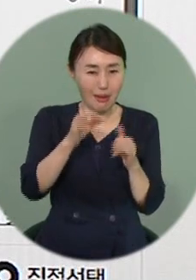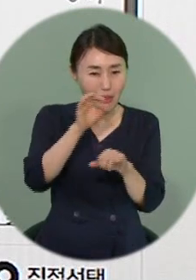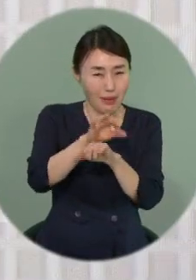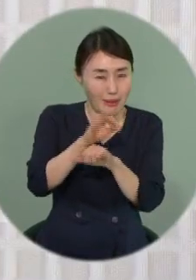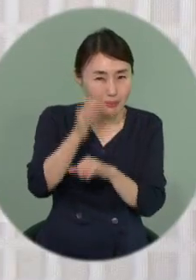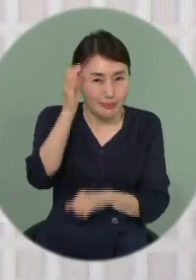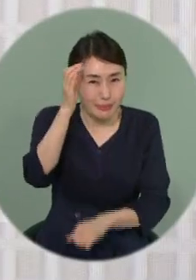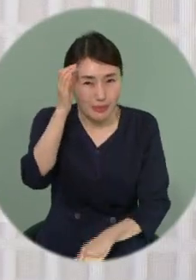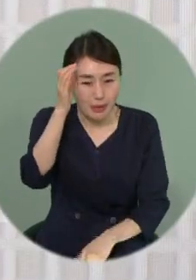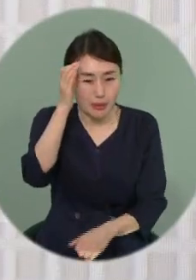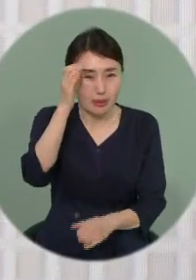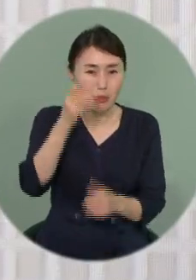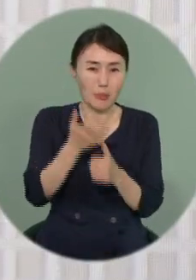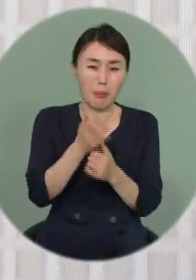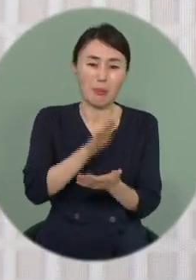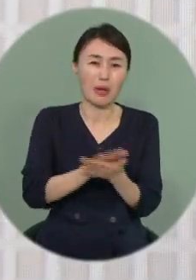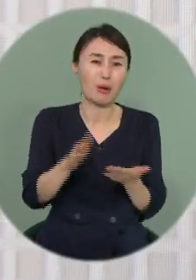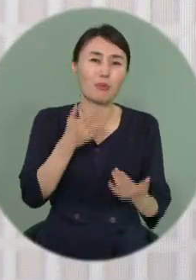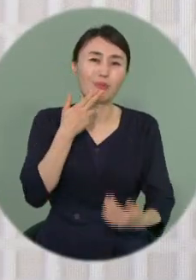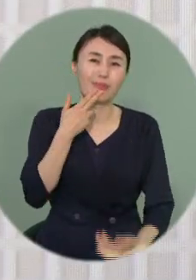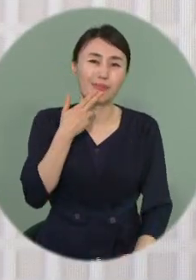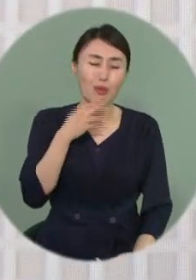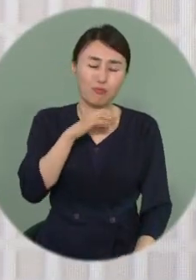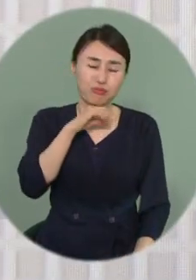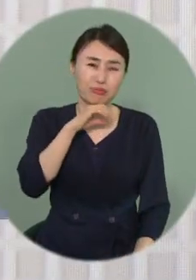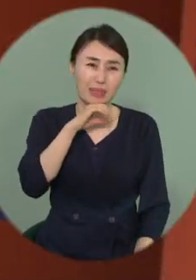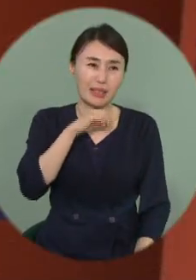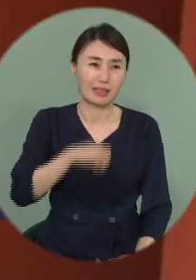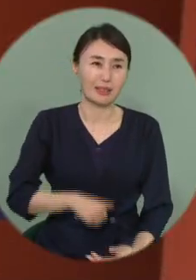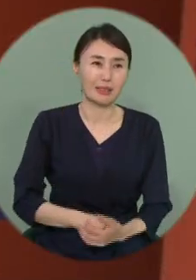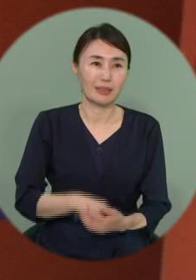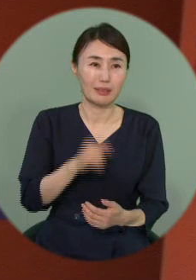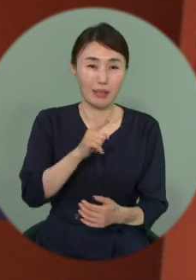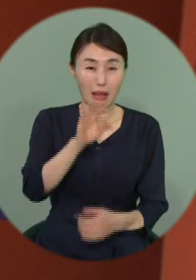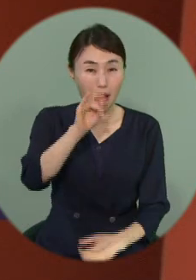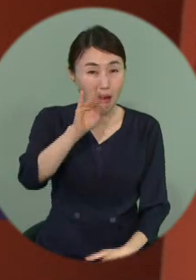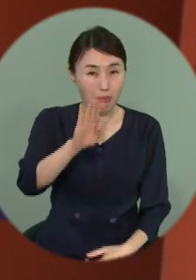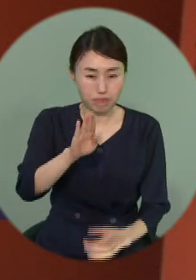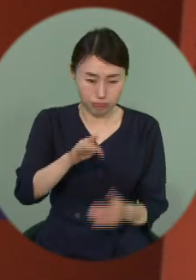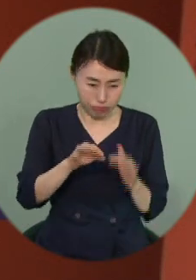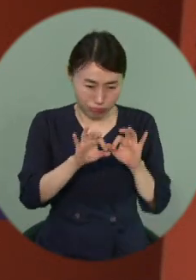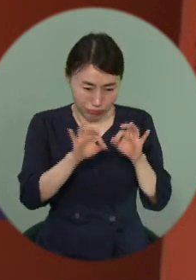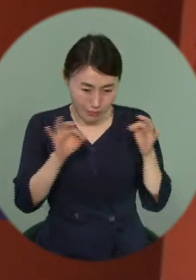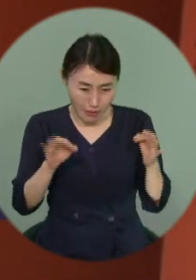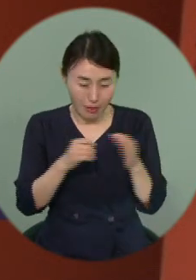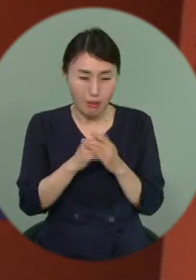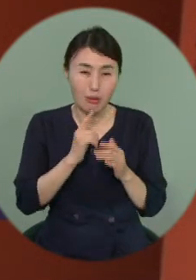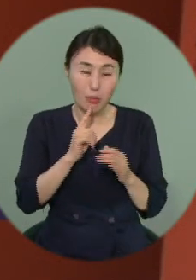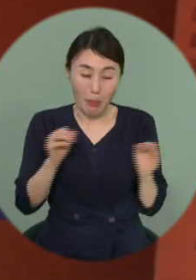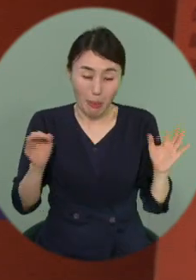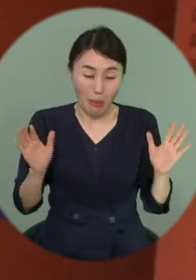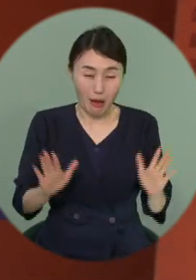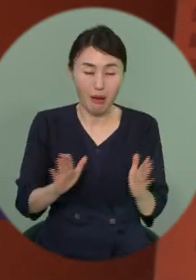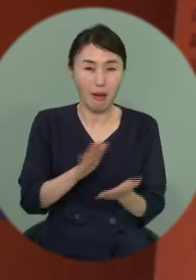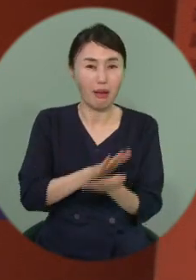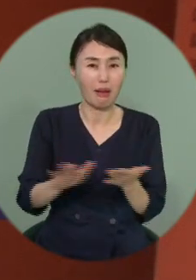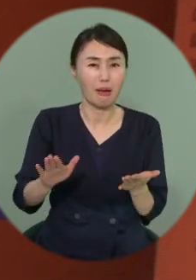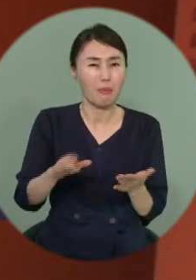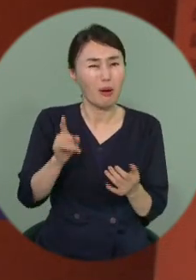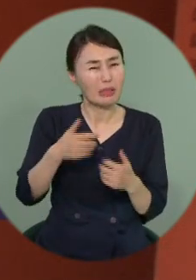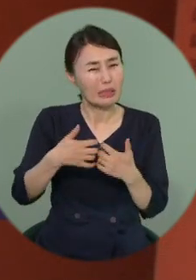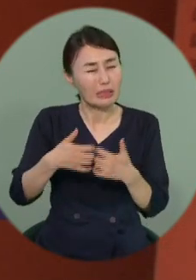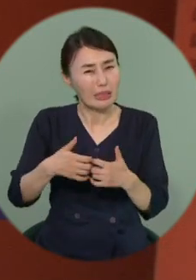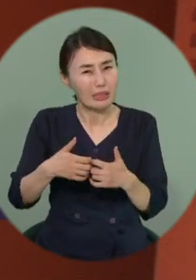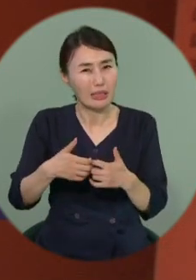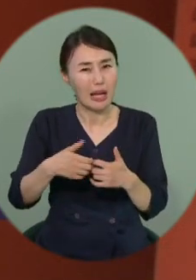표가 매진 된다며 불만을 토로하고 있습니다 그 어플를 통해 들어가기만 해도 뭐 짜 1분 안 돼서 다 매진이 되고 매크로처럼 활용을